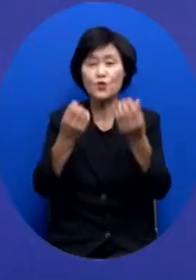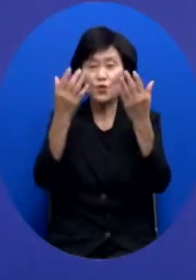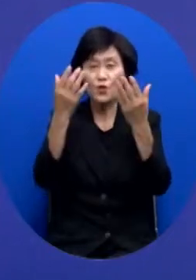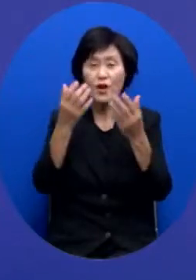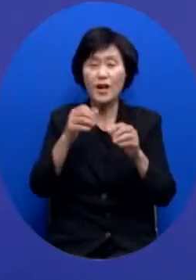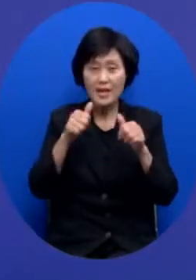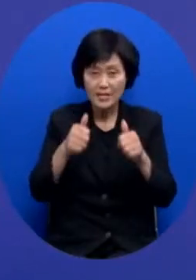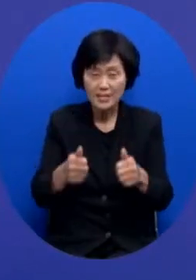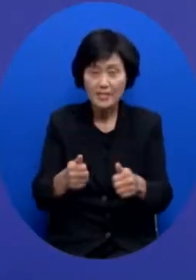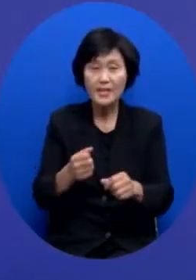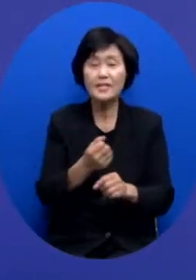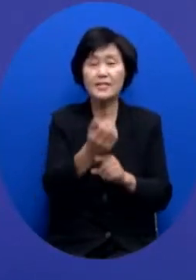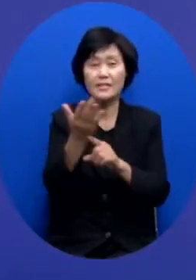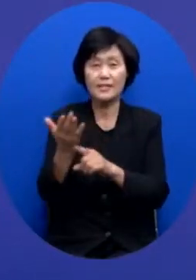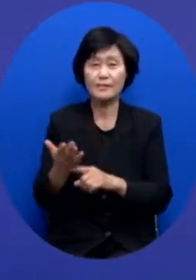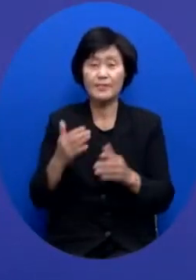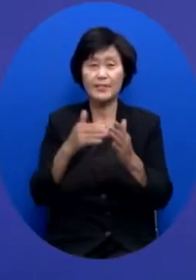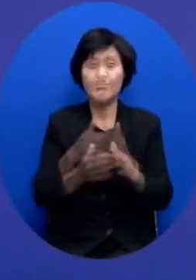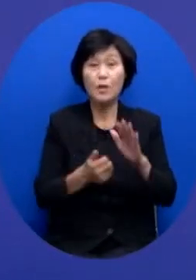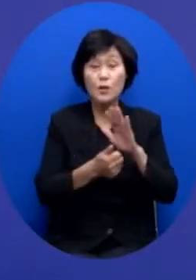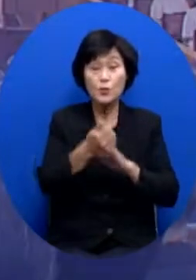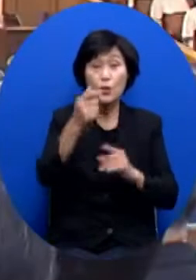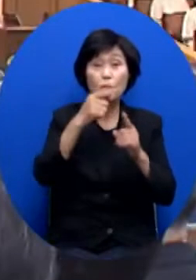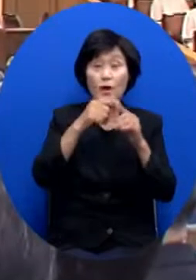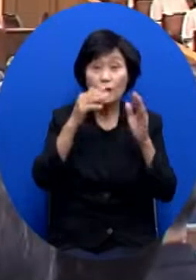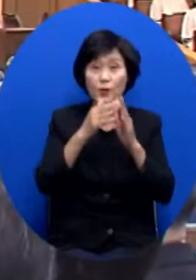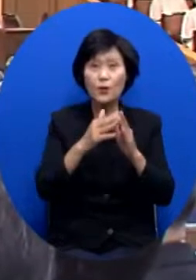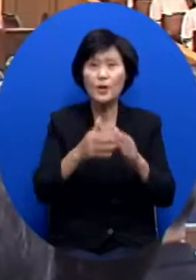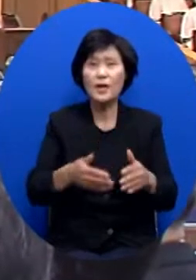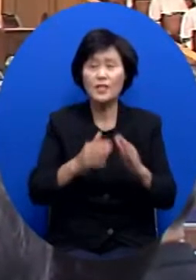소망교회가 창립 45주년을 맞았습니다.